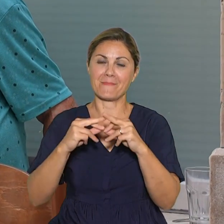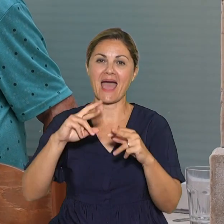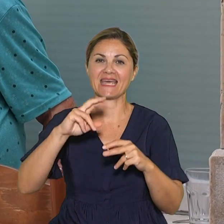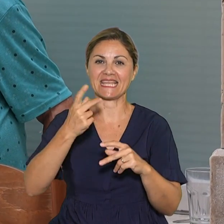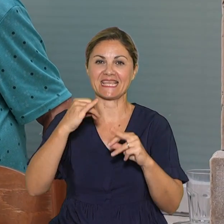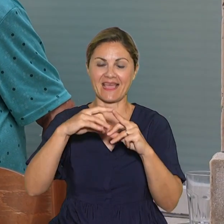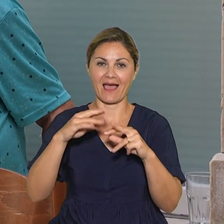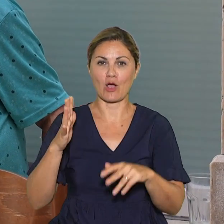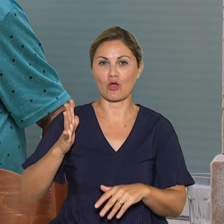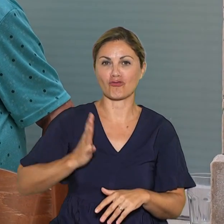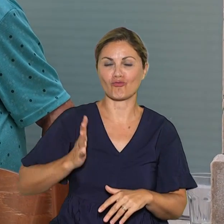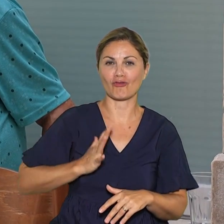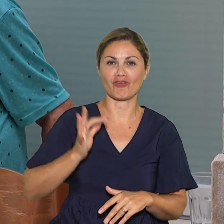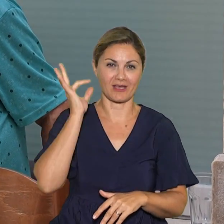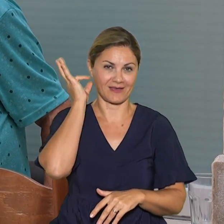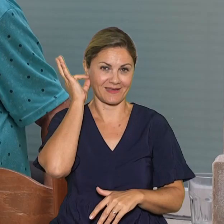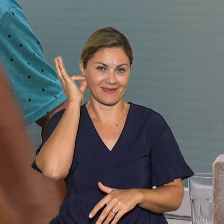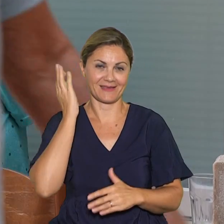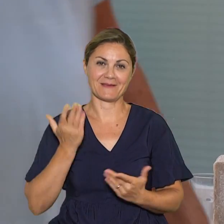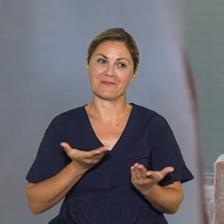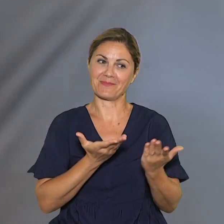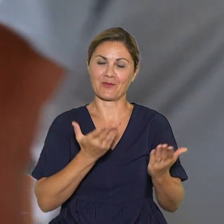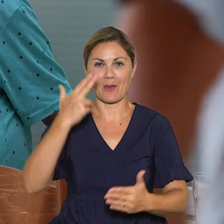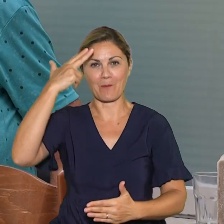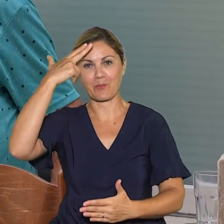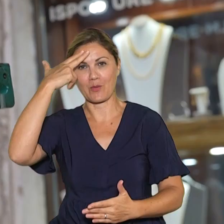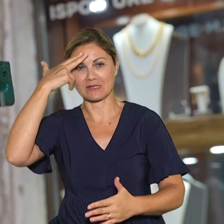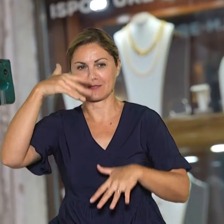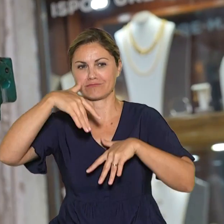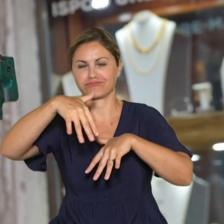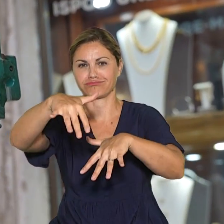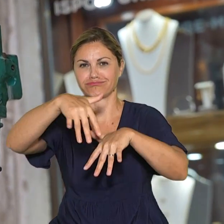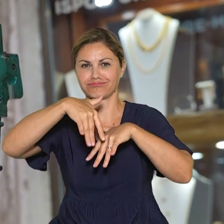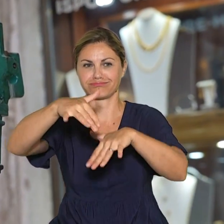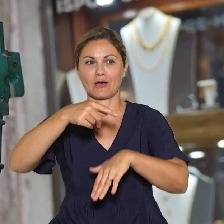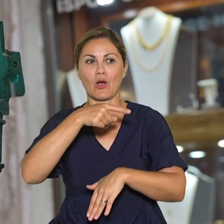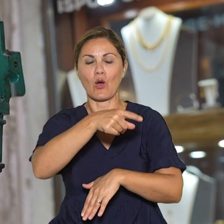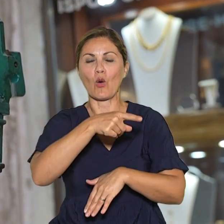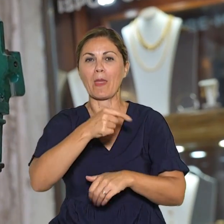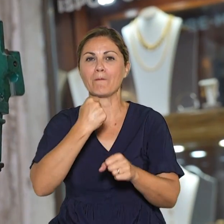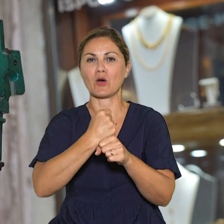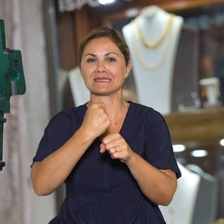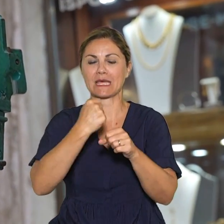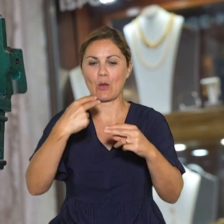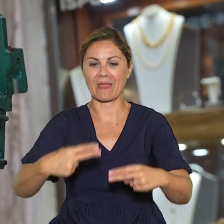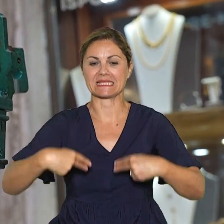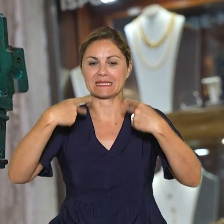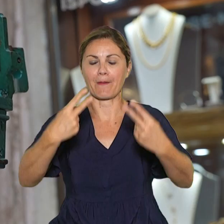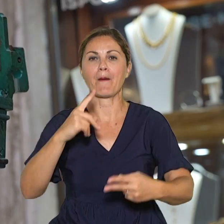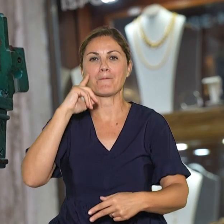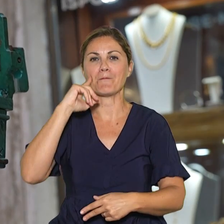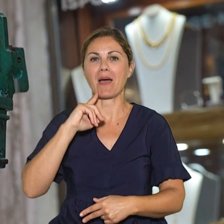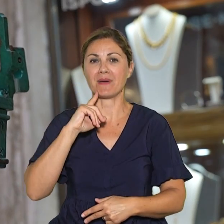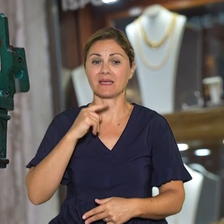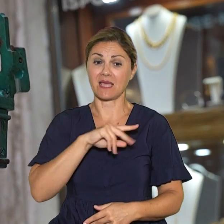su zaštitni znak palače i jedan od identiteta grada Splita, a posao je naslijedila od svoje majke. Lijepo jer je